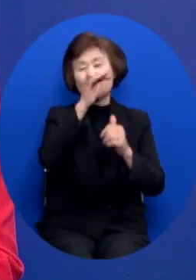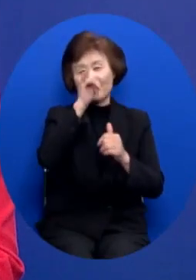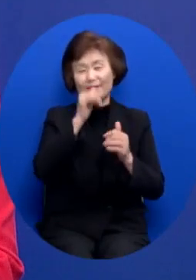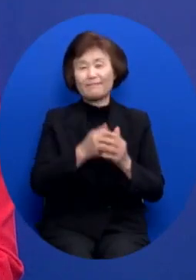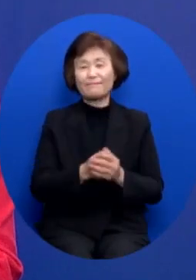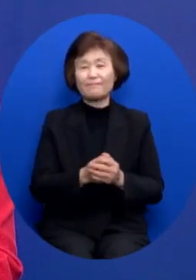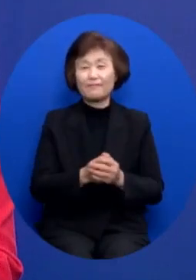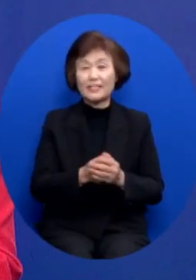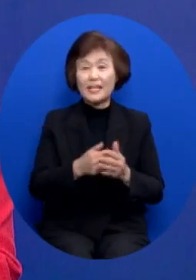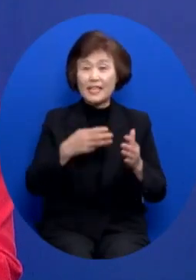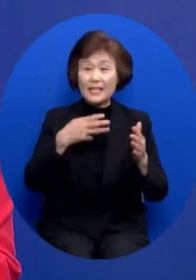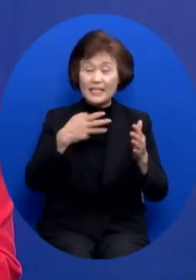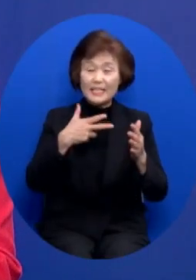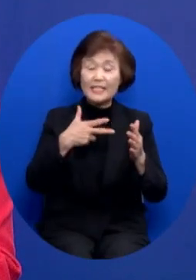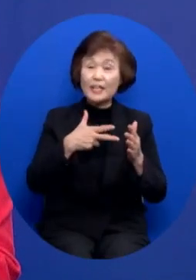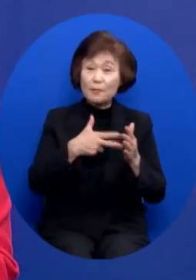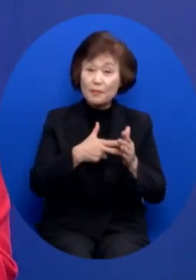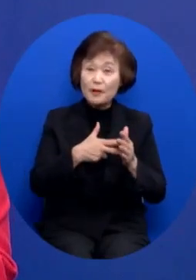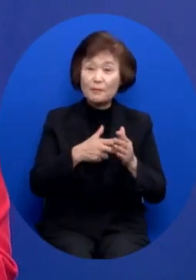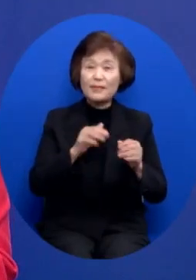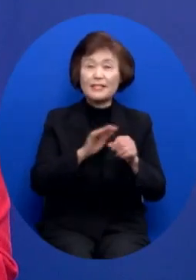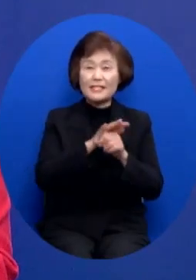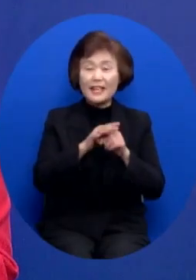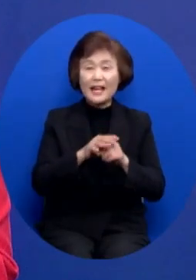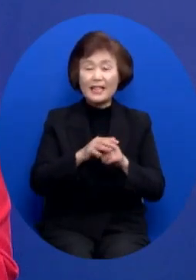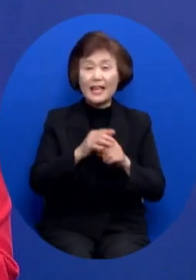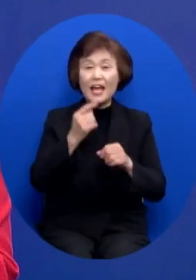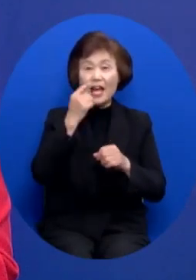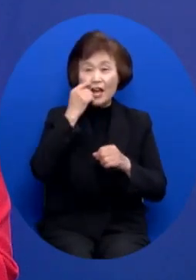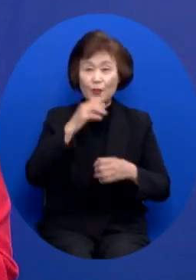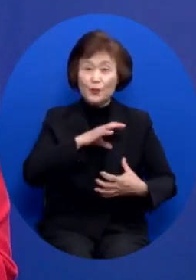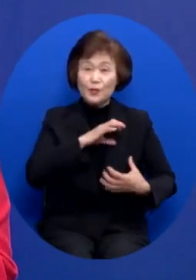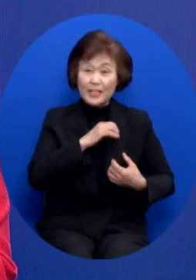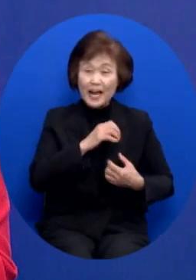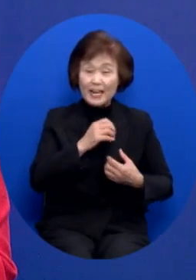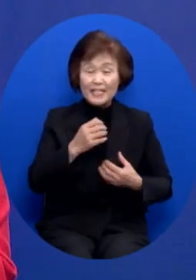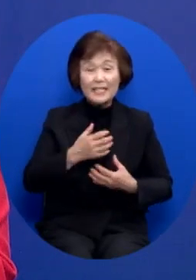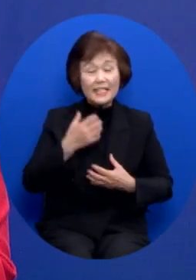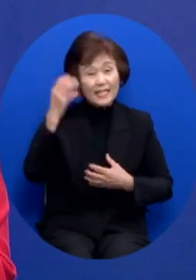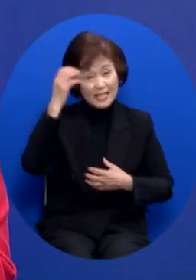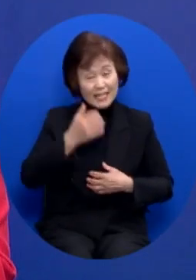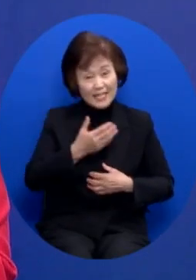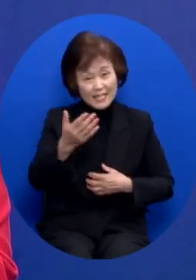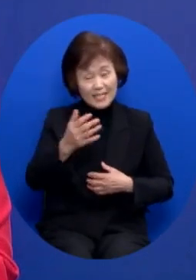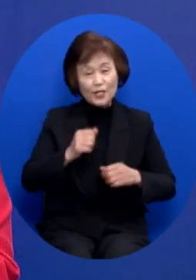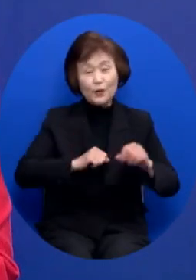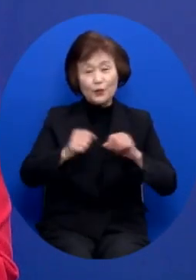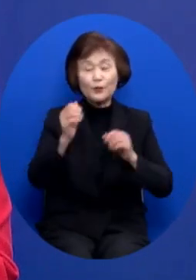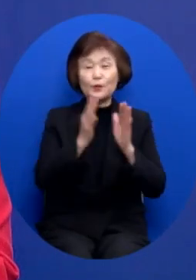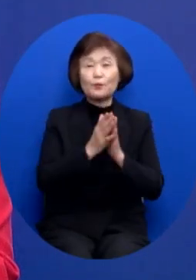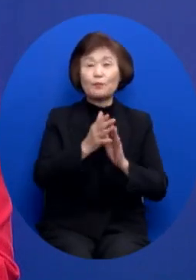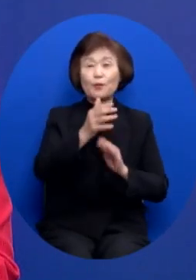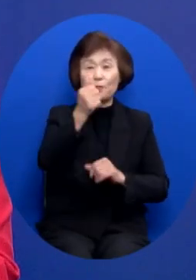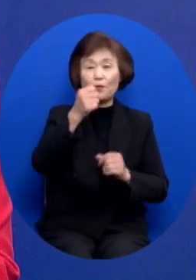재단법인 사랑의 장기기증 운동본부가 창립 33주년 감사 예배와 기념식을